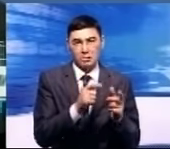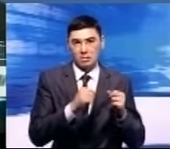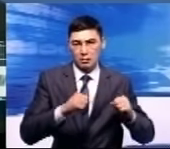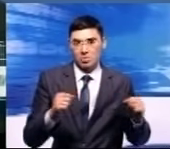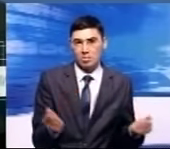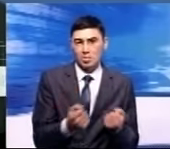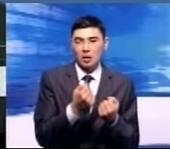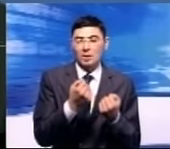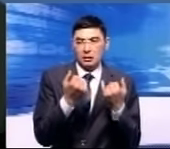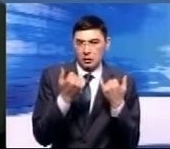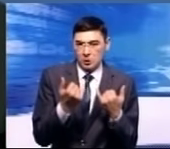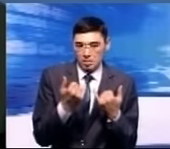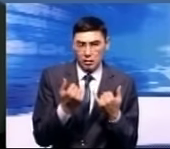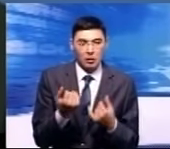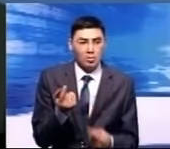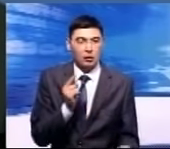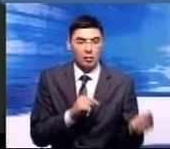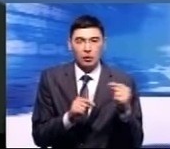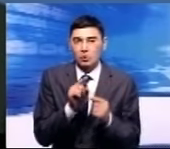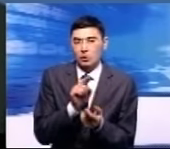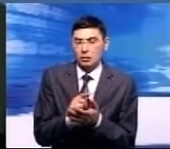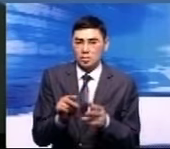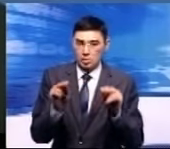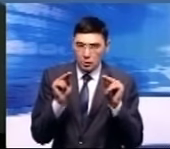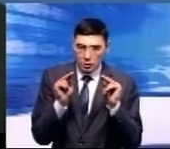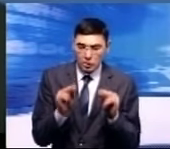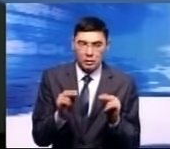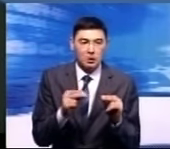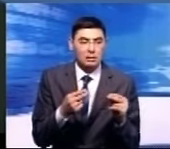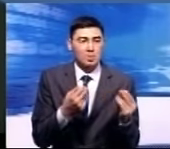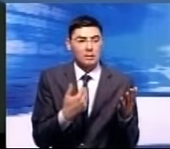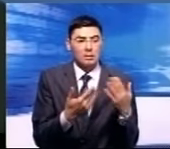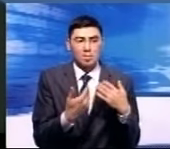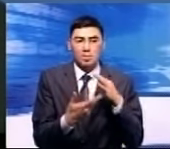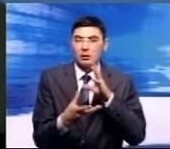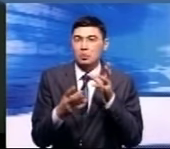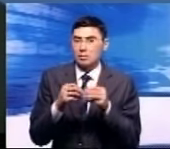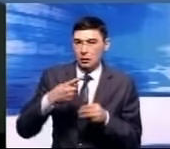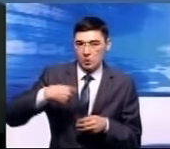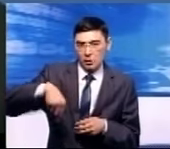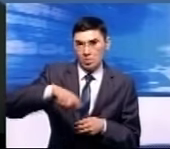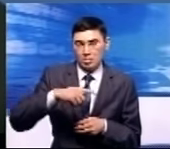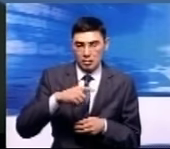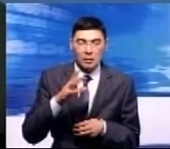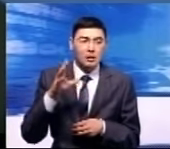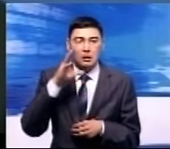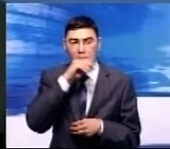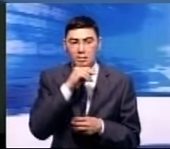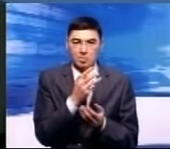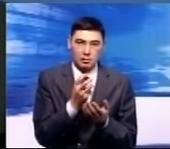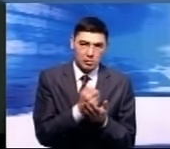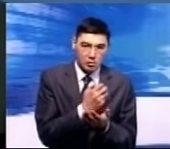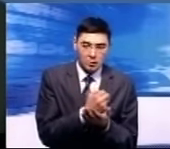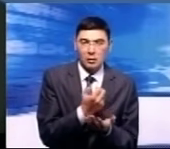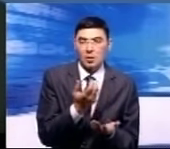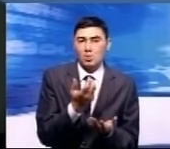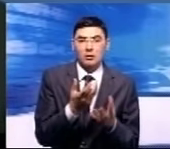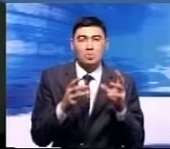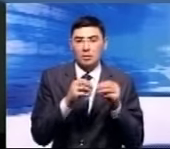должно быть честные, прозрачные партнерские отношения. Только от этого мы с вами выиграем, только от